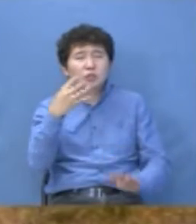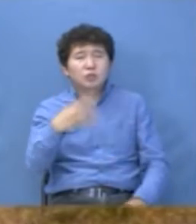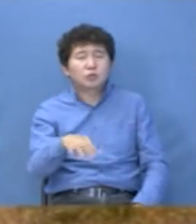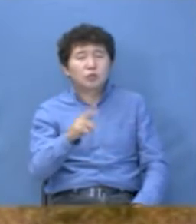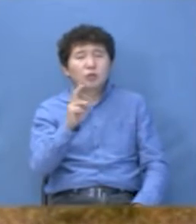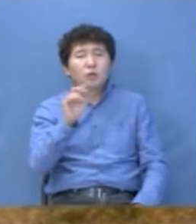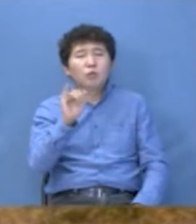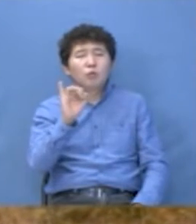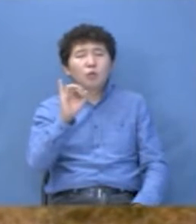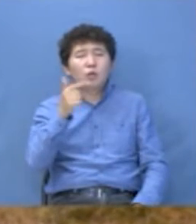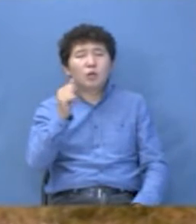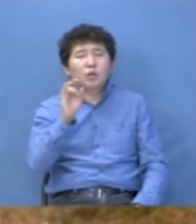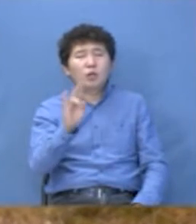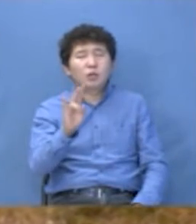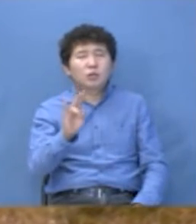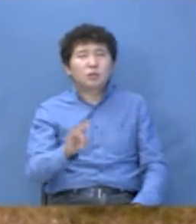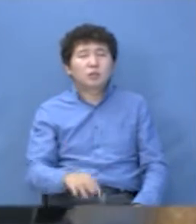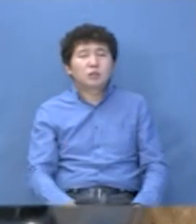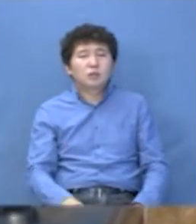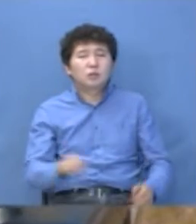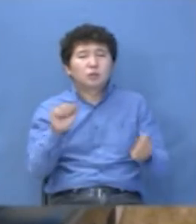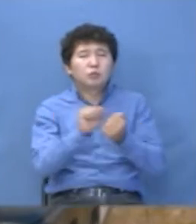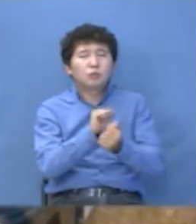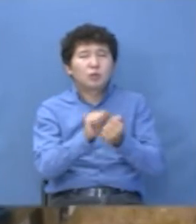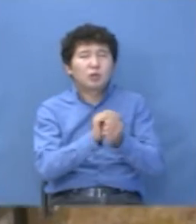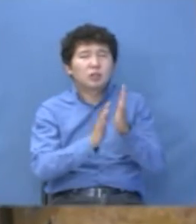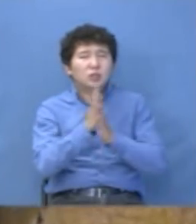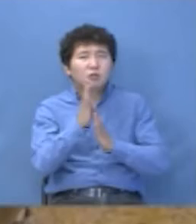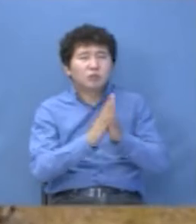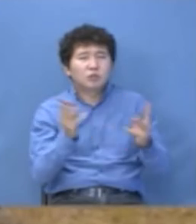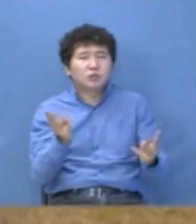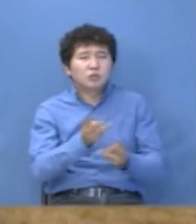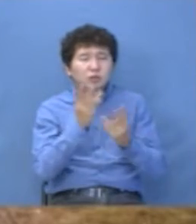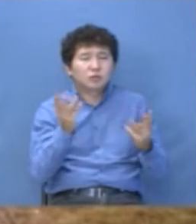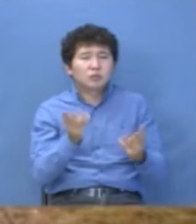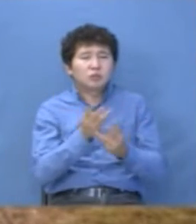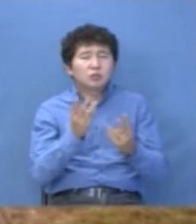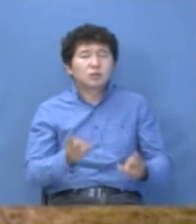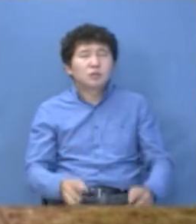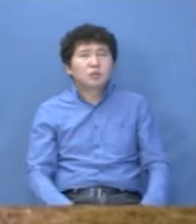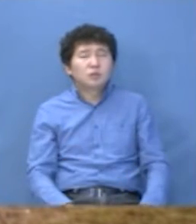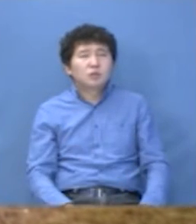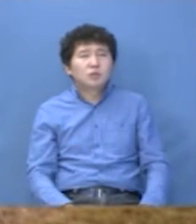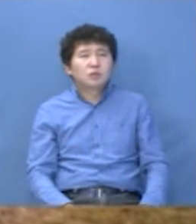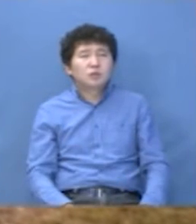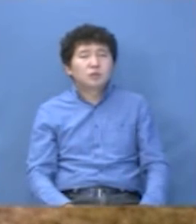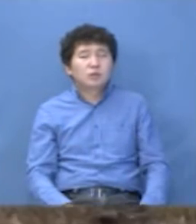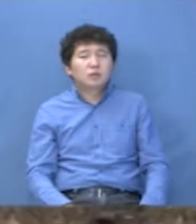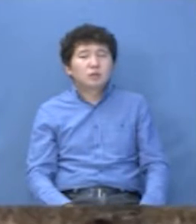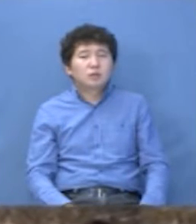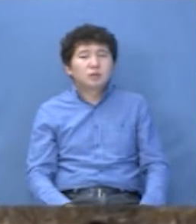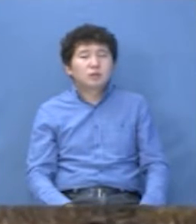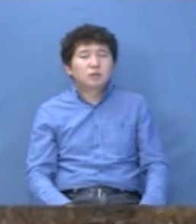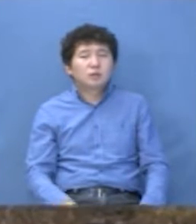құйған ауылдық округінің аумағында құрғақ шөп жанған заря учаскесіндегі өртте ауыздықталды. Алдын ала болжам бойынша